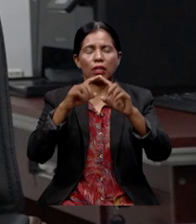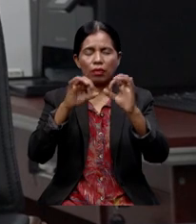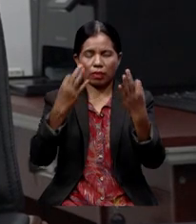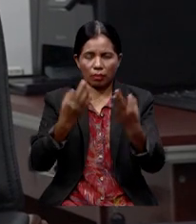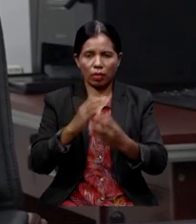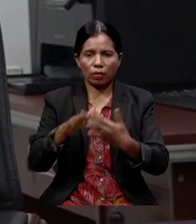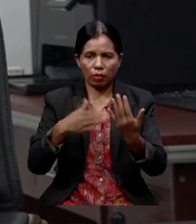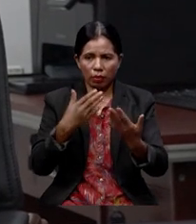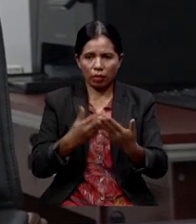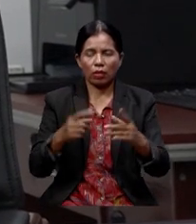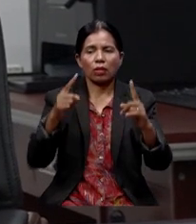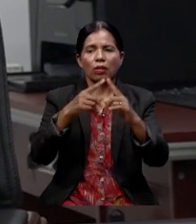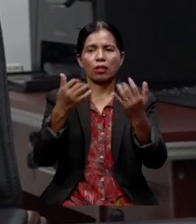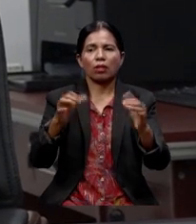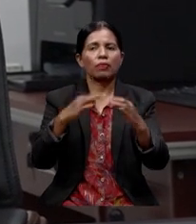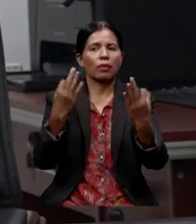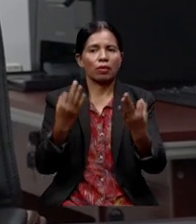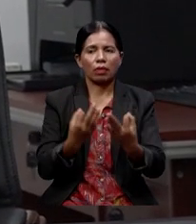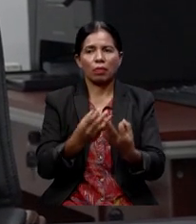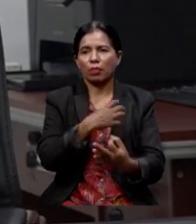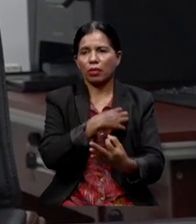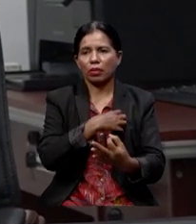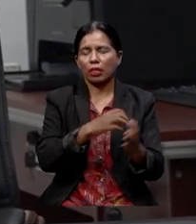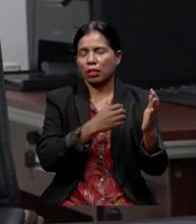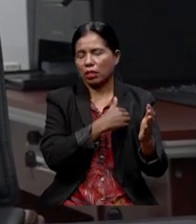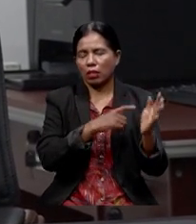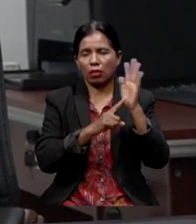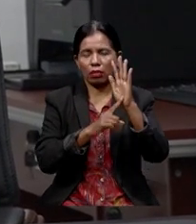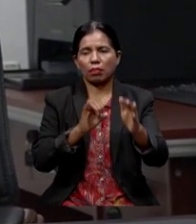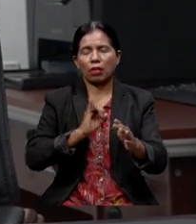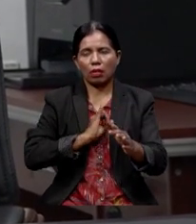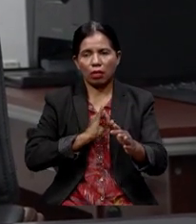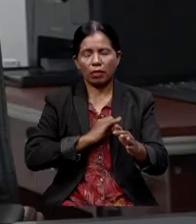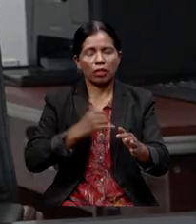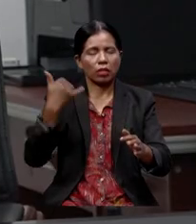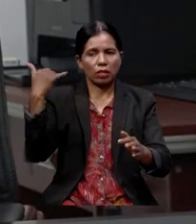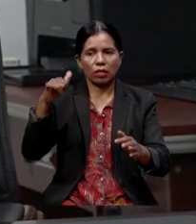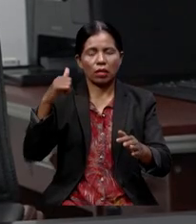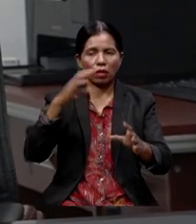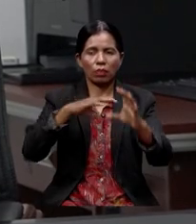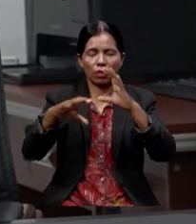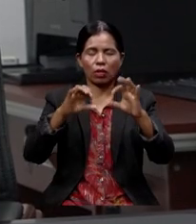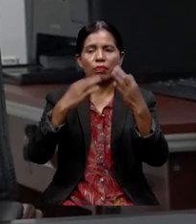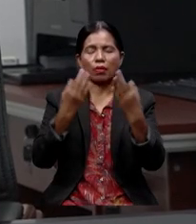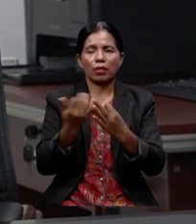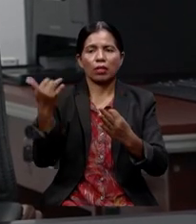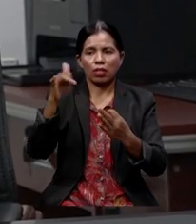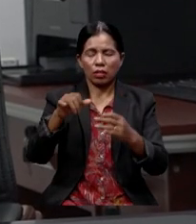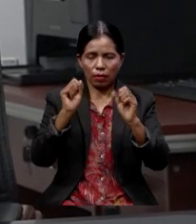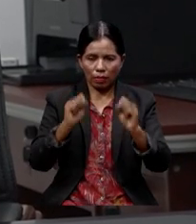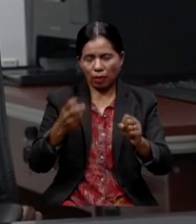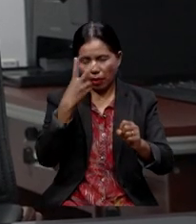e to agora família polícia da informe how mais será contacto ba comunica ba na família será para tu ne bele